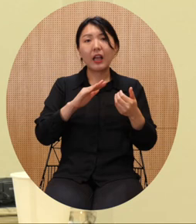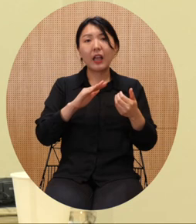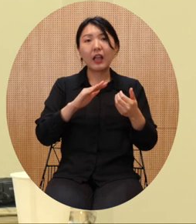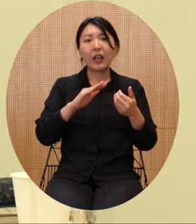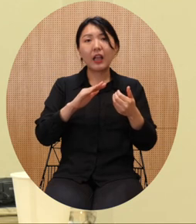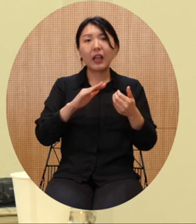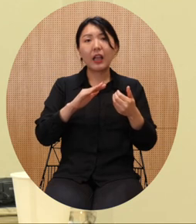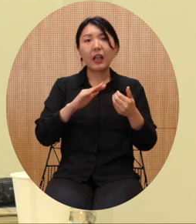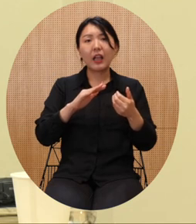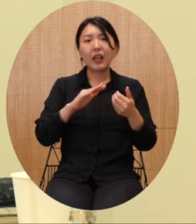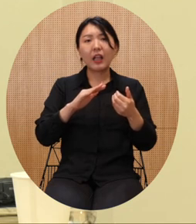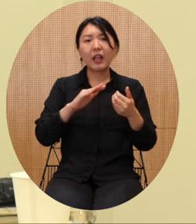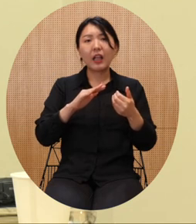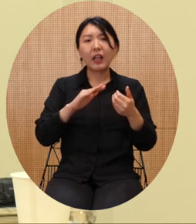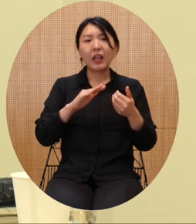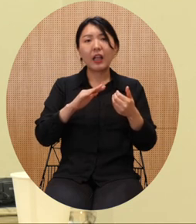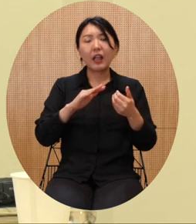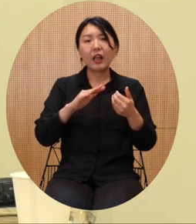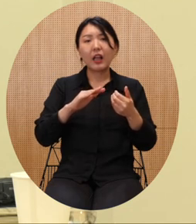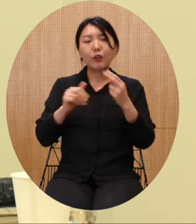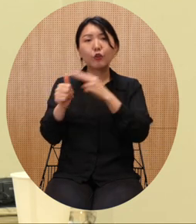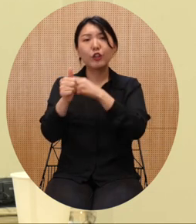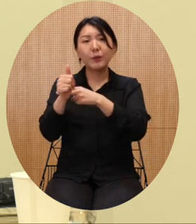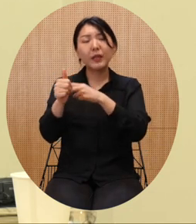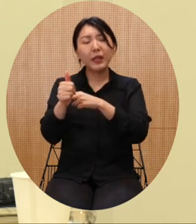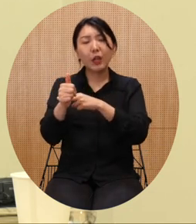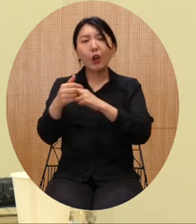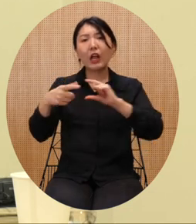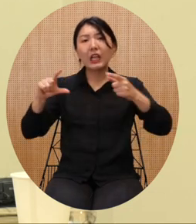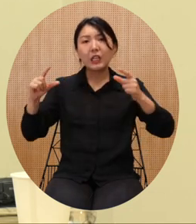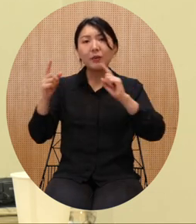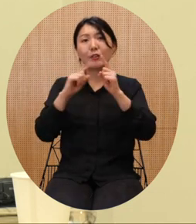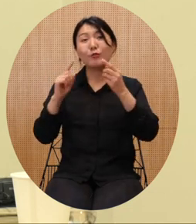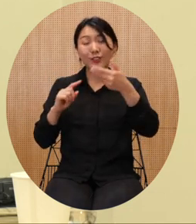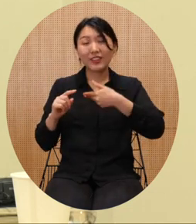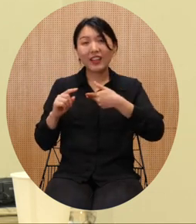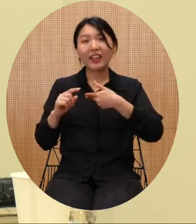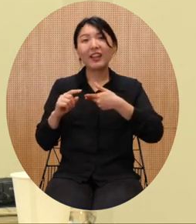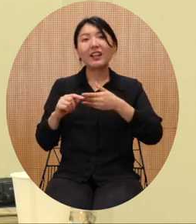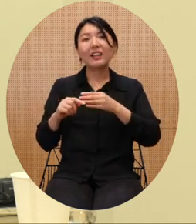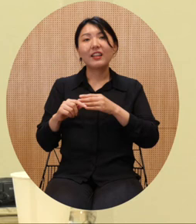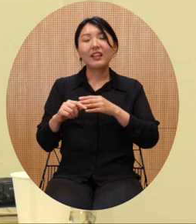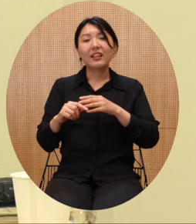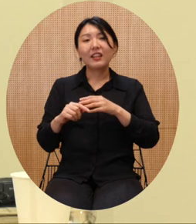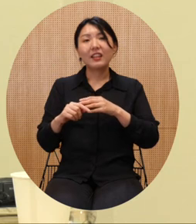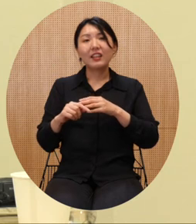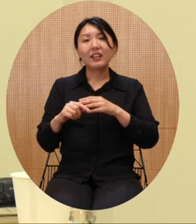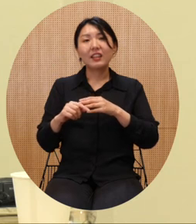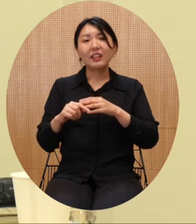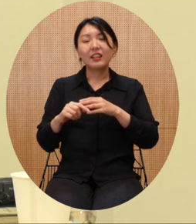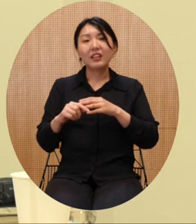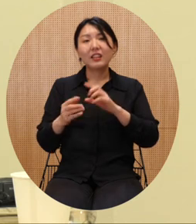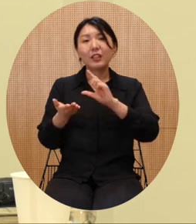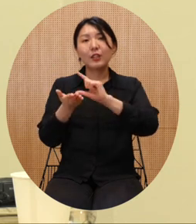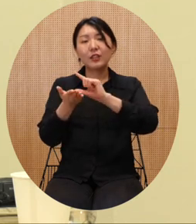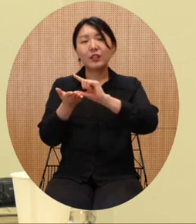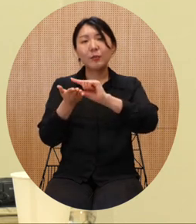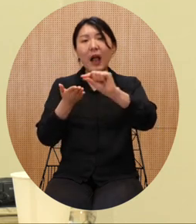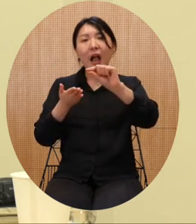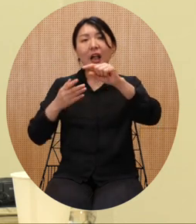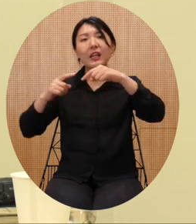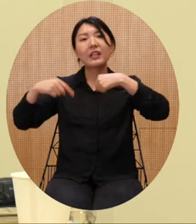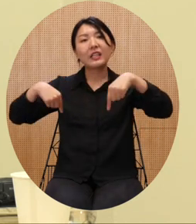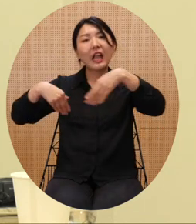인세희 교수님께서 다양한 말씀들을 많이 해주셨는데 사실은 지방 기초